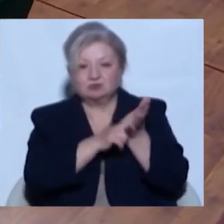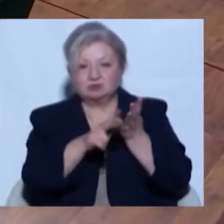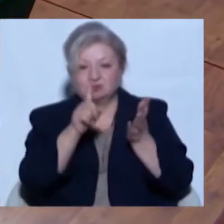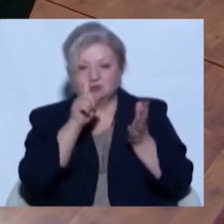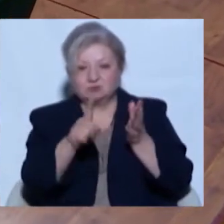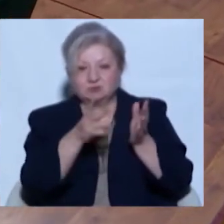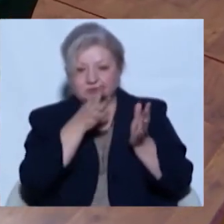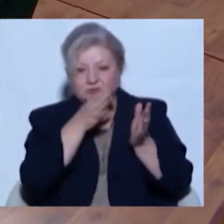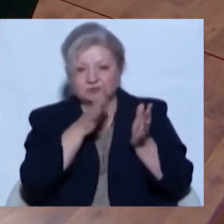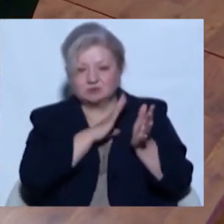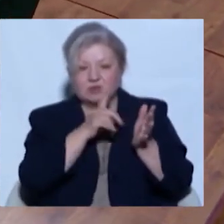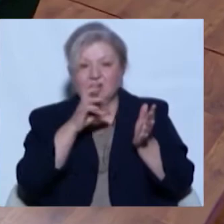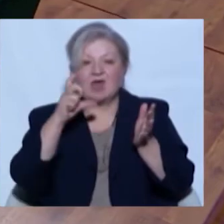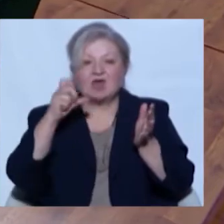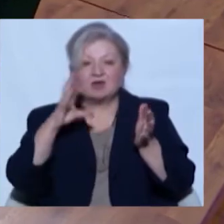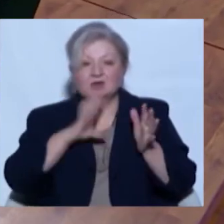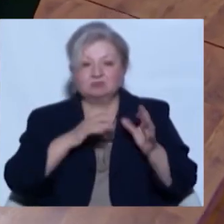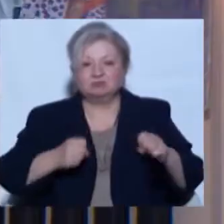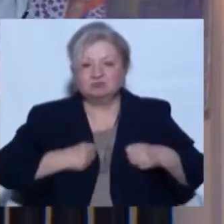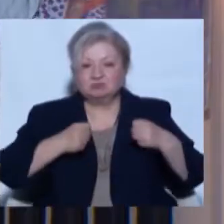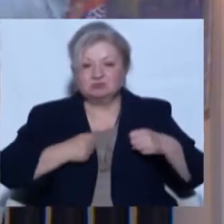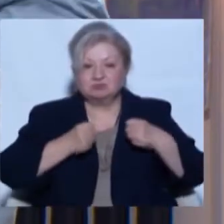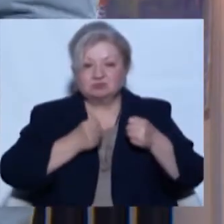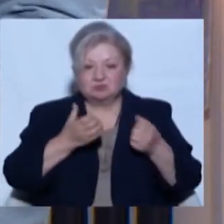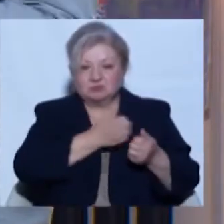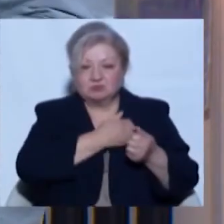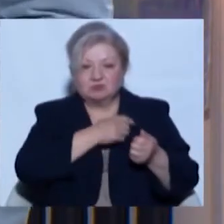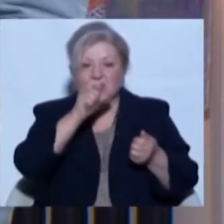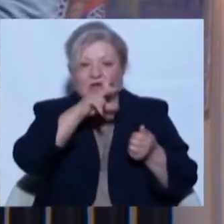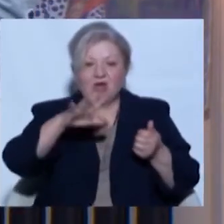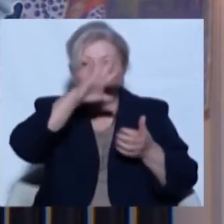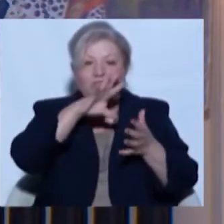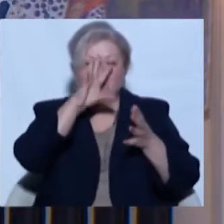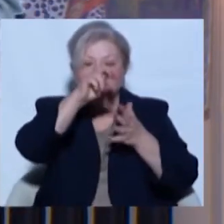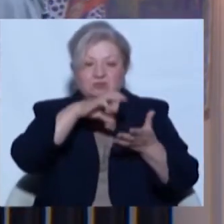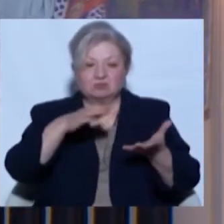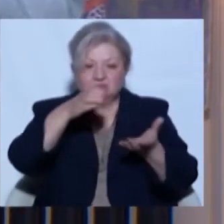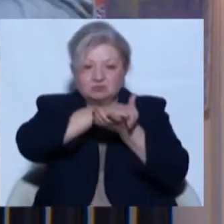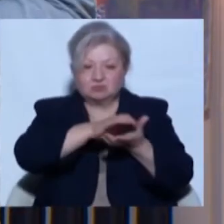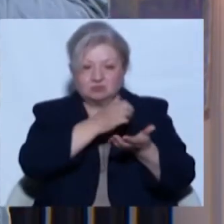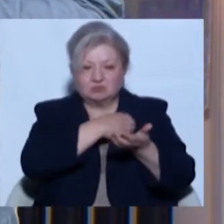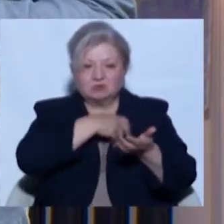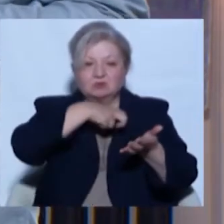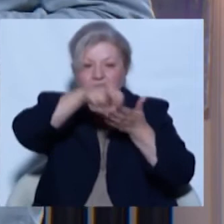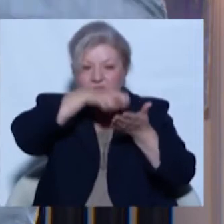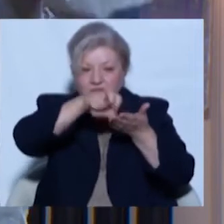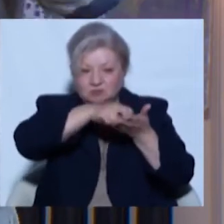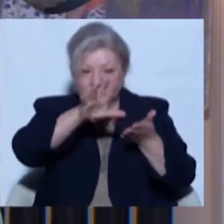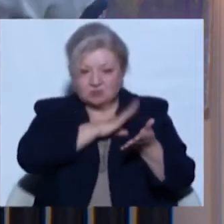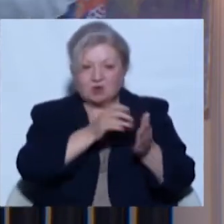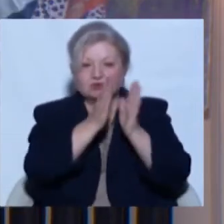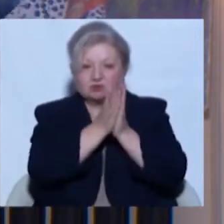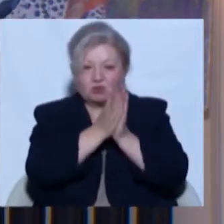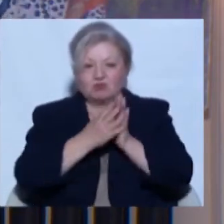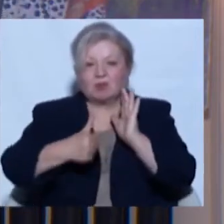ერეკლეს ცდელობა ჰქონდა ევროპასთან კავშირისა მან ევროპაში წერილებიც კი დააგზავნა და დახმარებას ითხოვდა ევროპისაგან მაგრამ